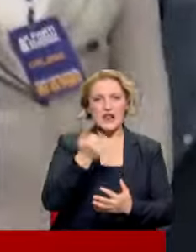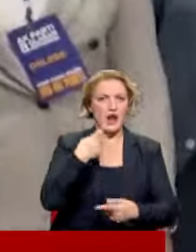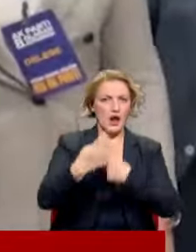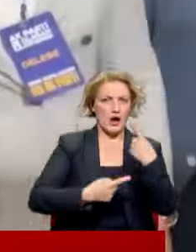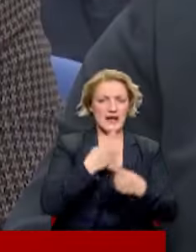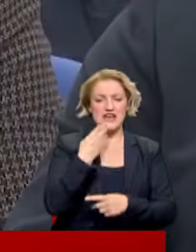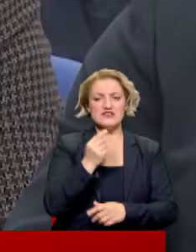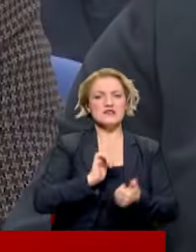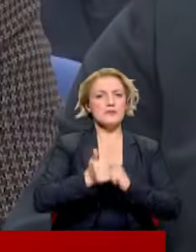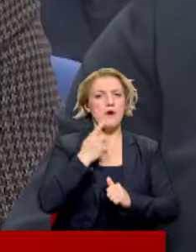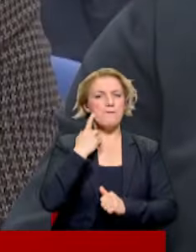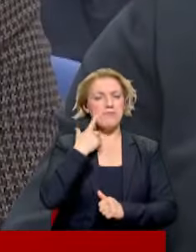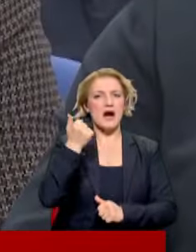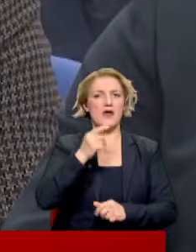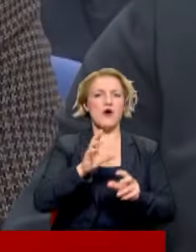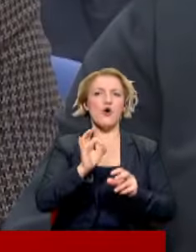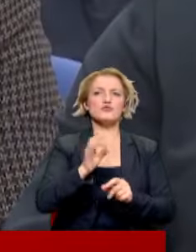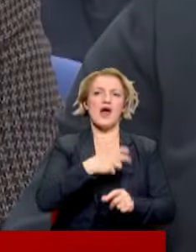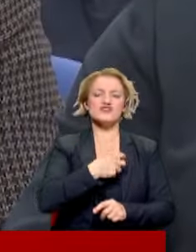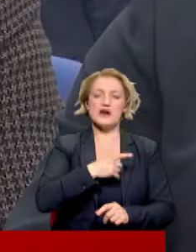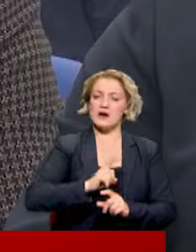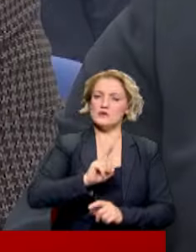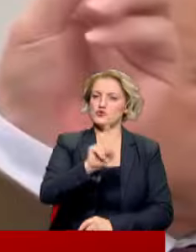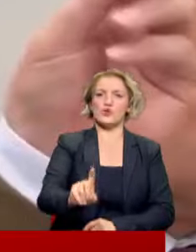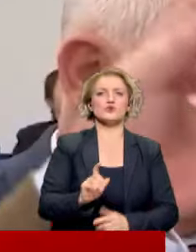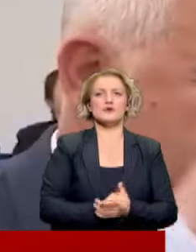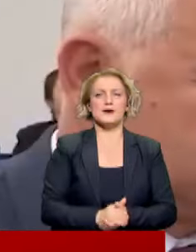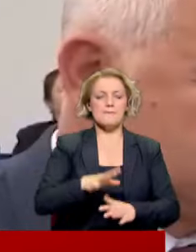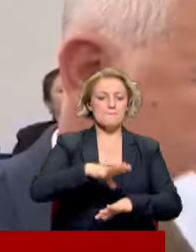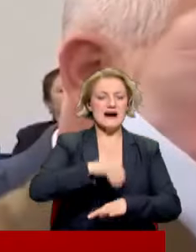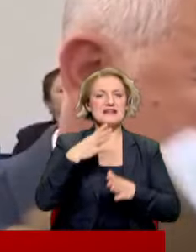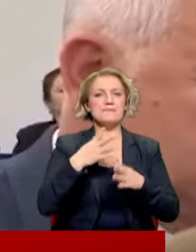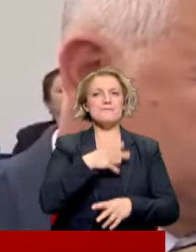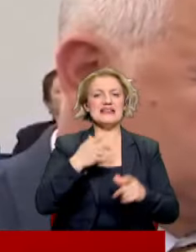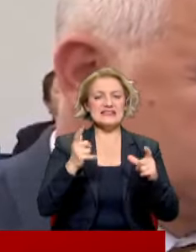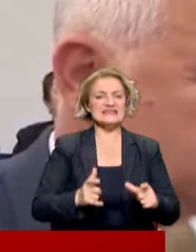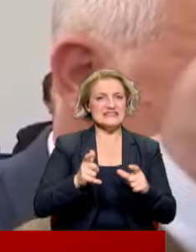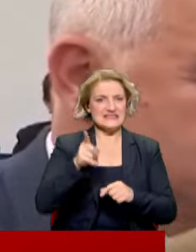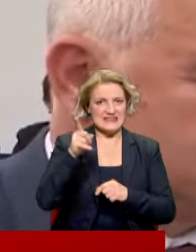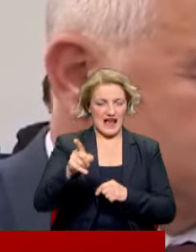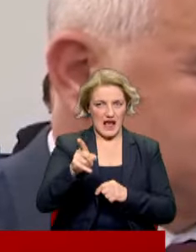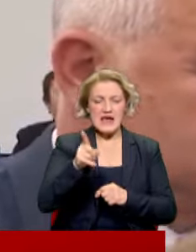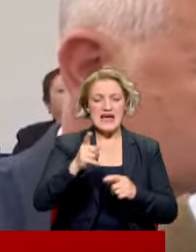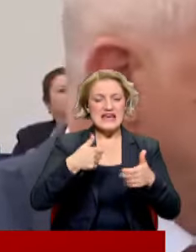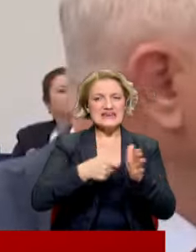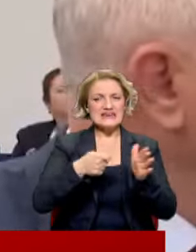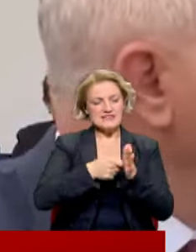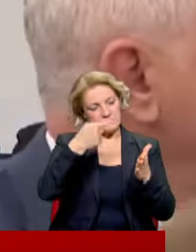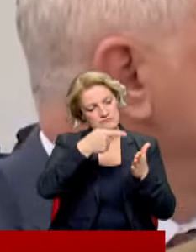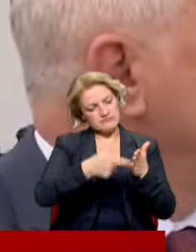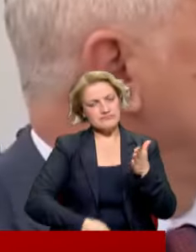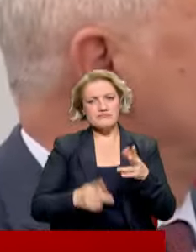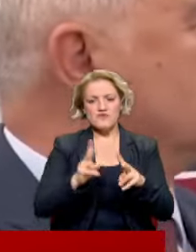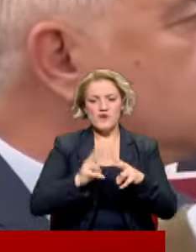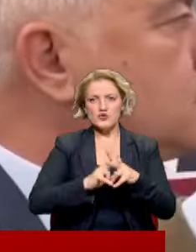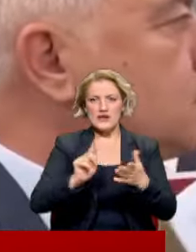iddiasını Gençlik ve Spor Bakanı Osman Aşkın Bak'a sordu bütçe komisyonunda. Mardin Belediyesi'nin hesaplarında isim belirtilmek suretiyle